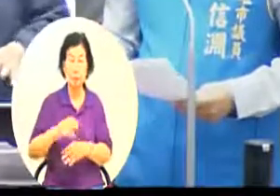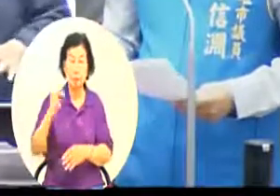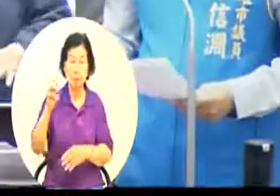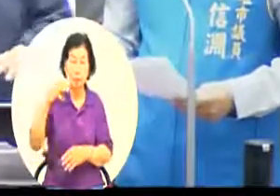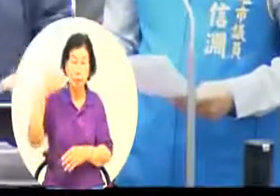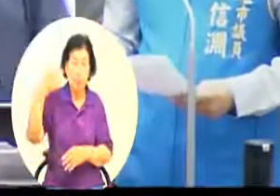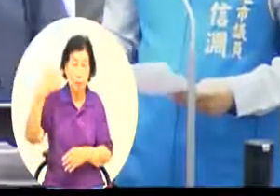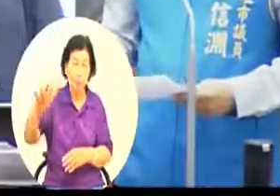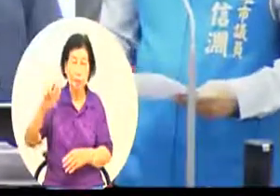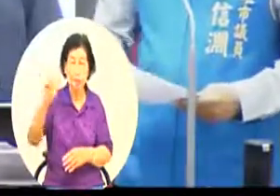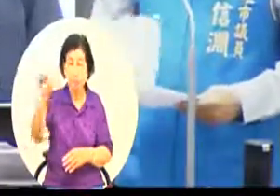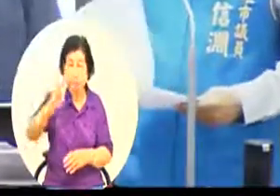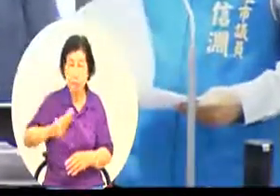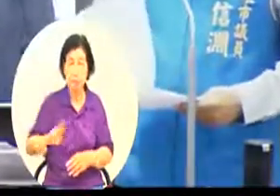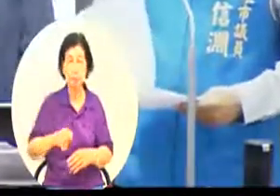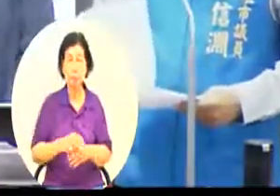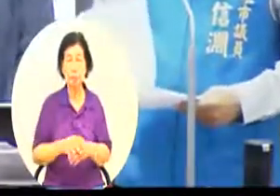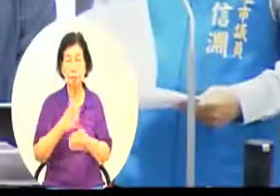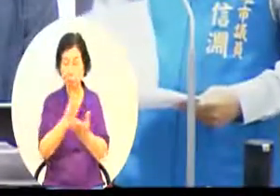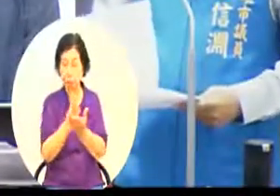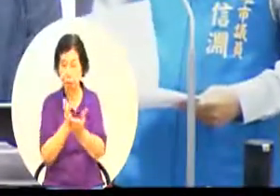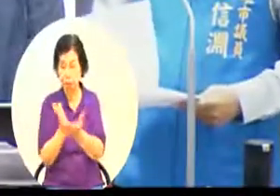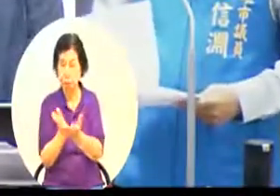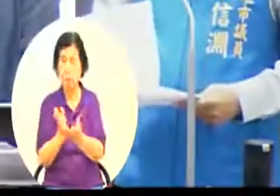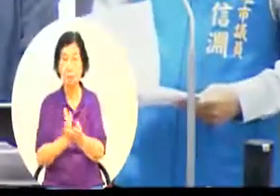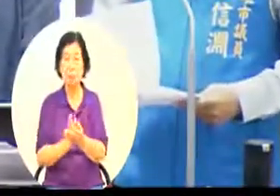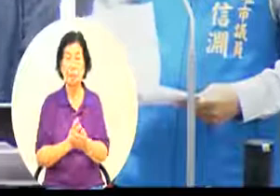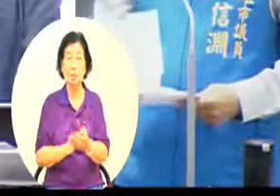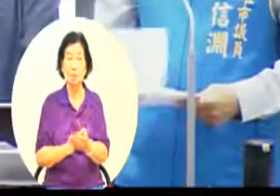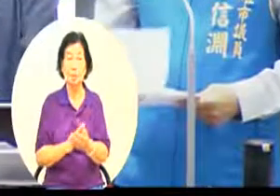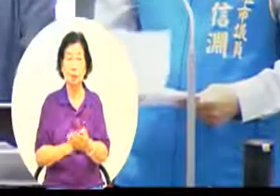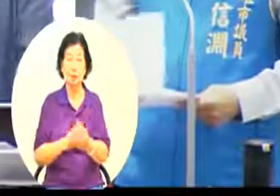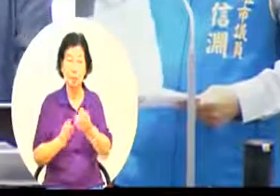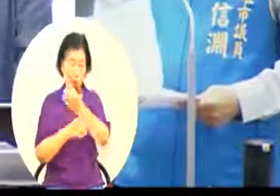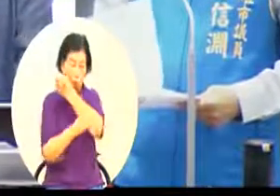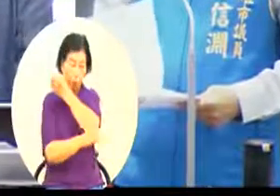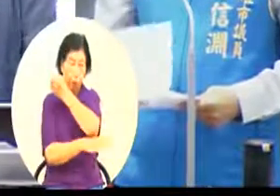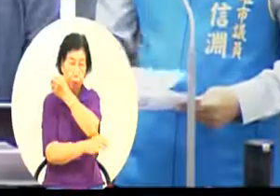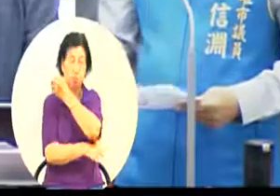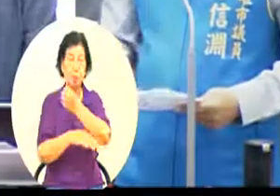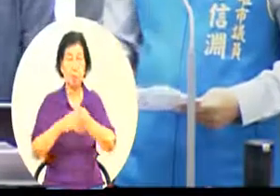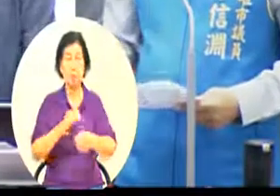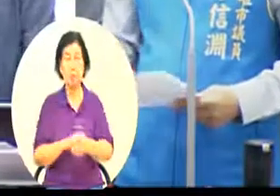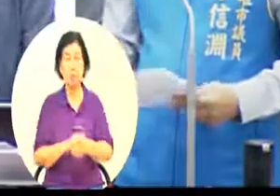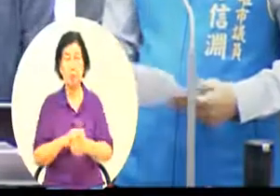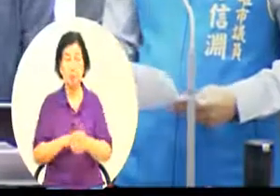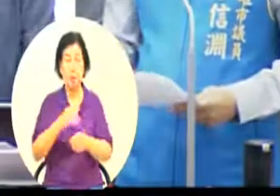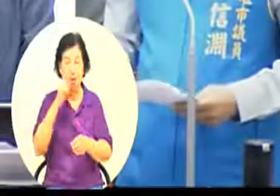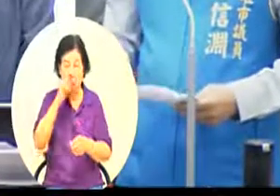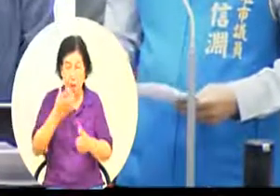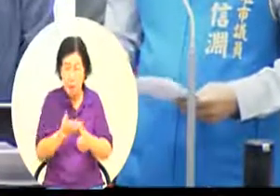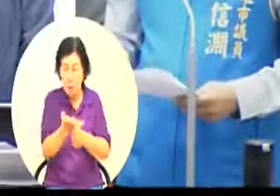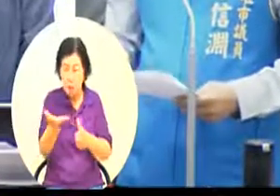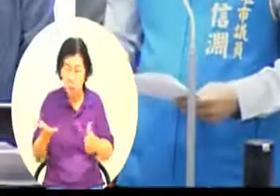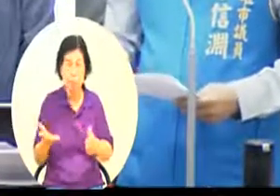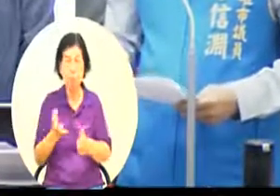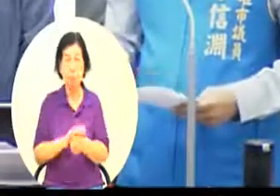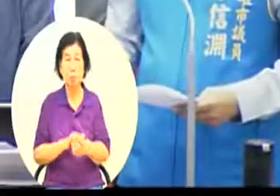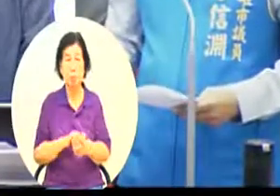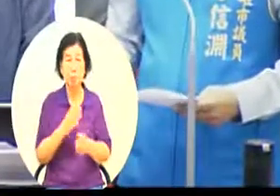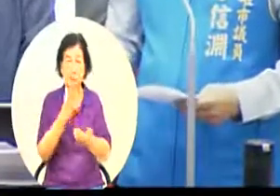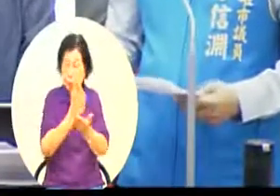上，包括整个排放量、整个污染的排放量等